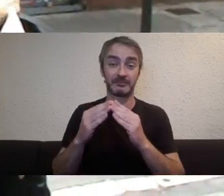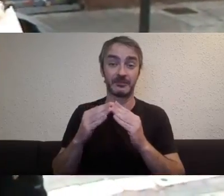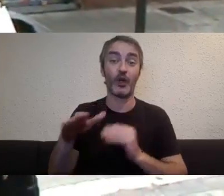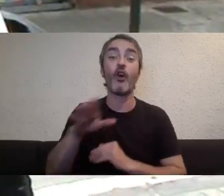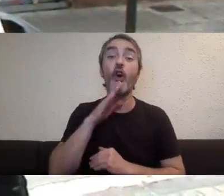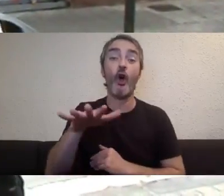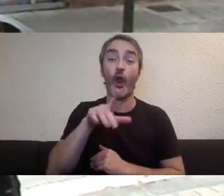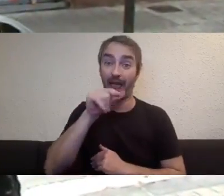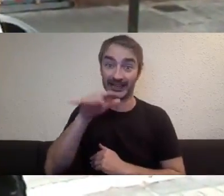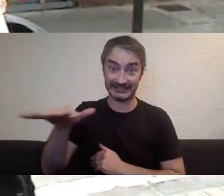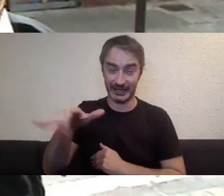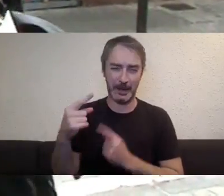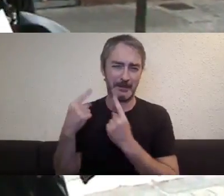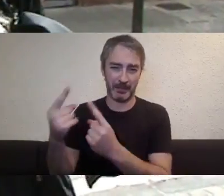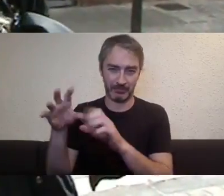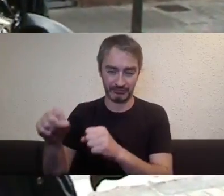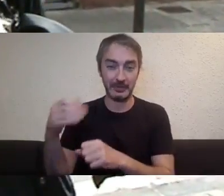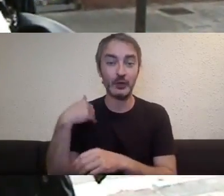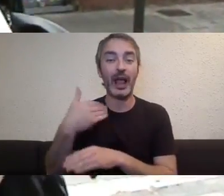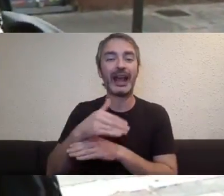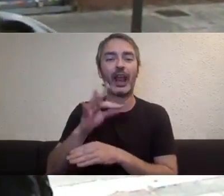Gràcia, al carrer Torrent de l'Olla,